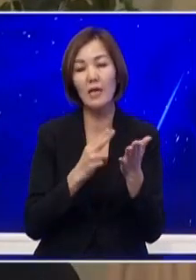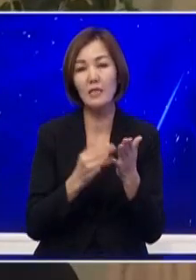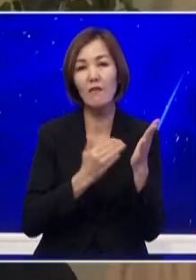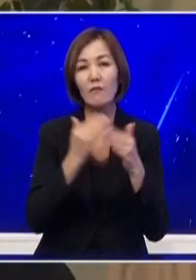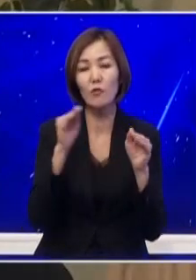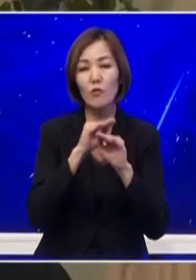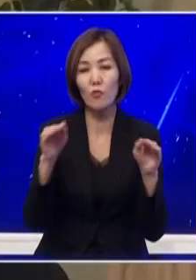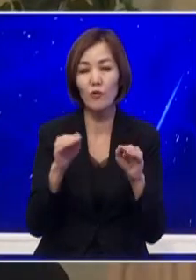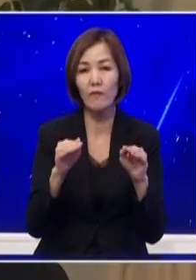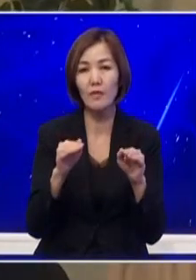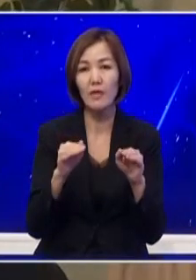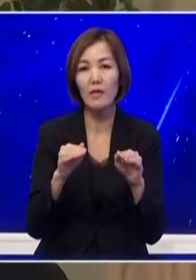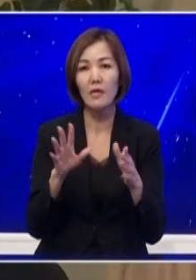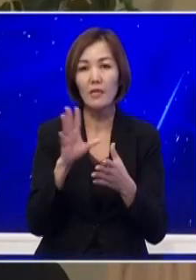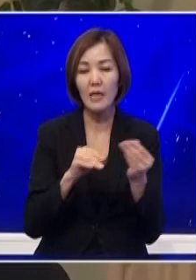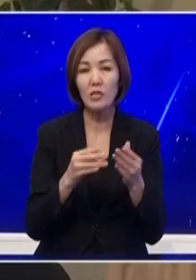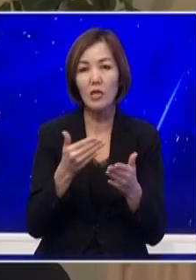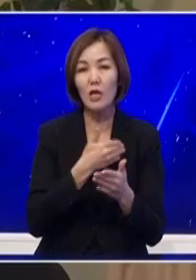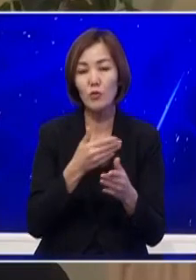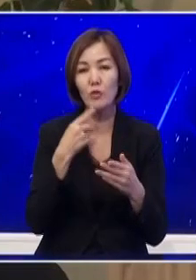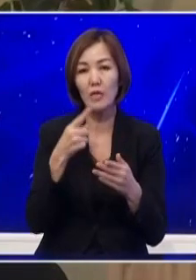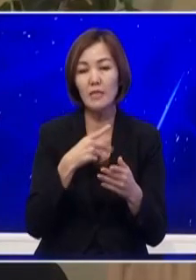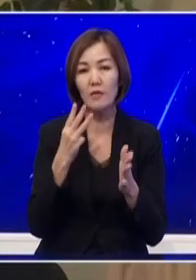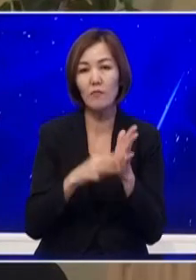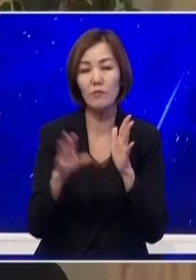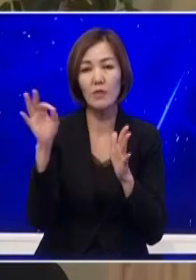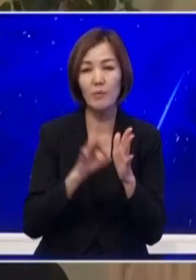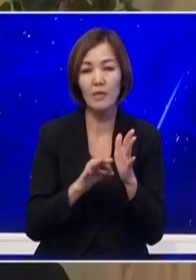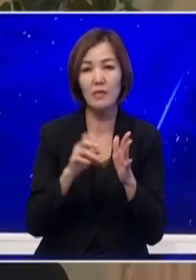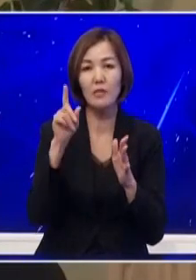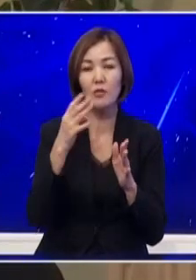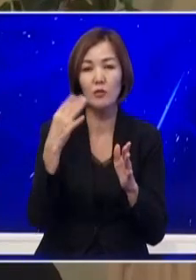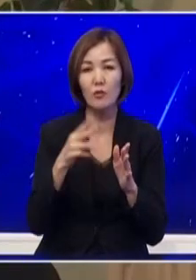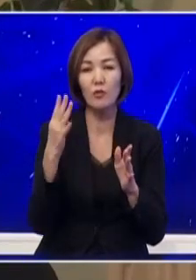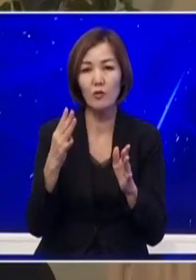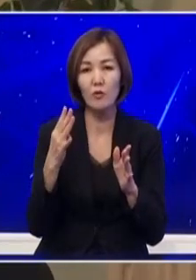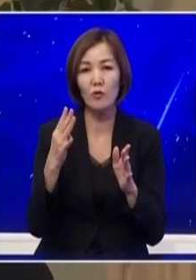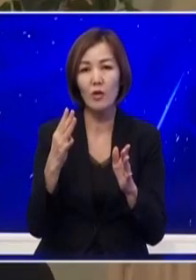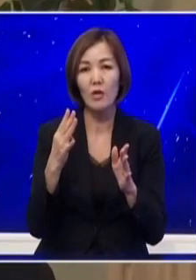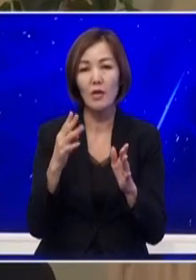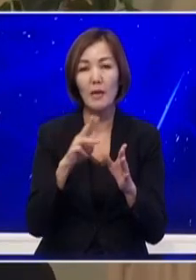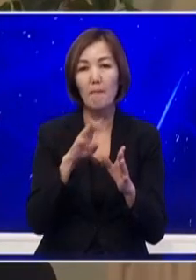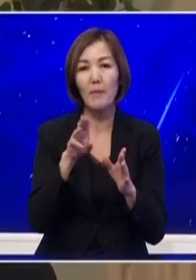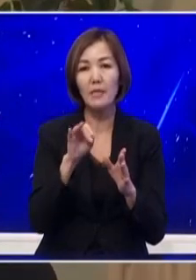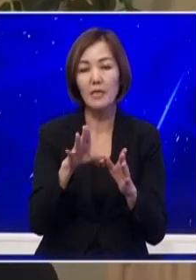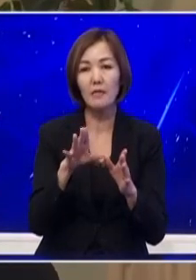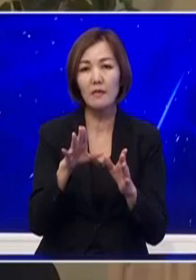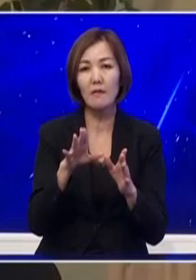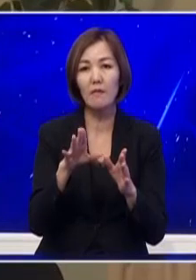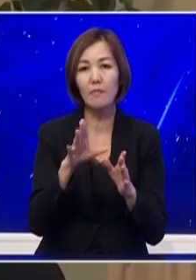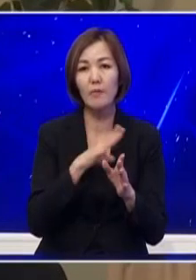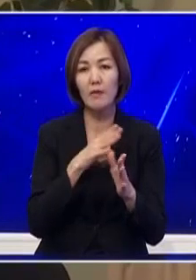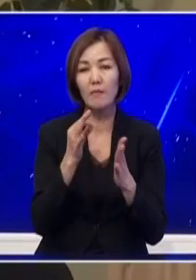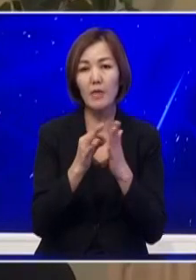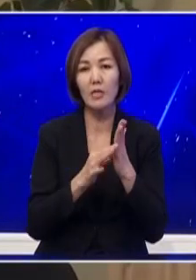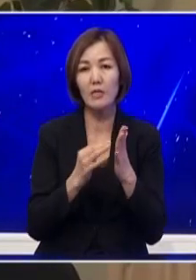высокую квалификацию. Также отмечу, что 80% из 143 педагогов, модераторов нашей школы прошли тест